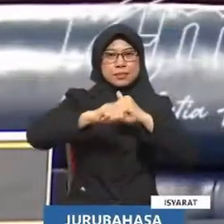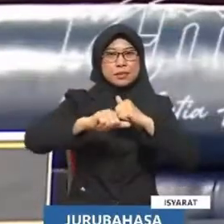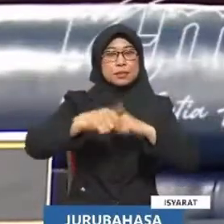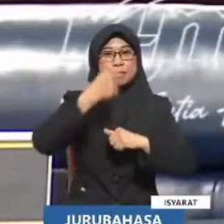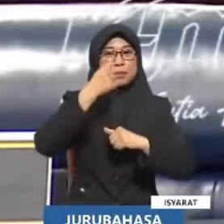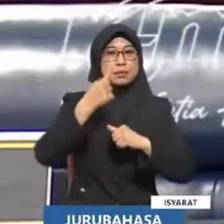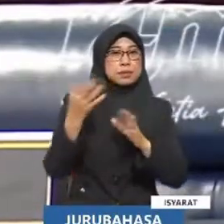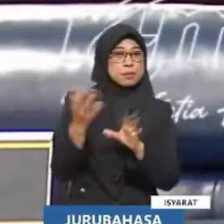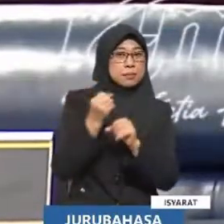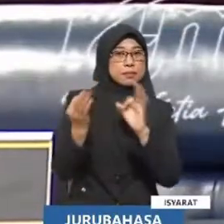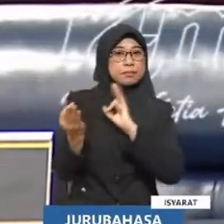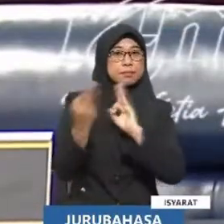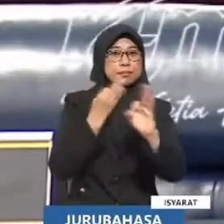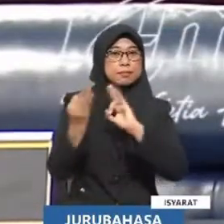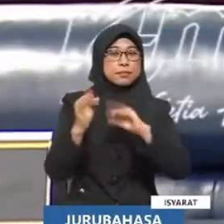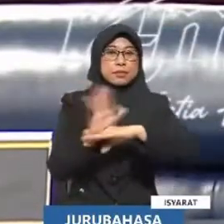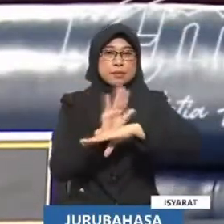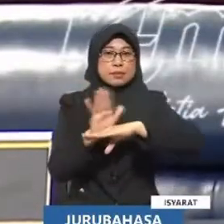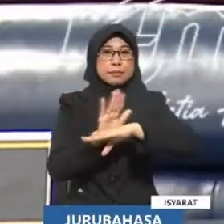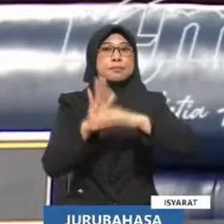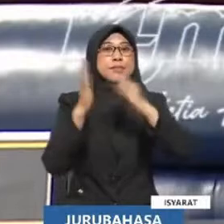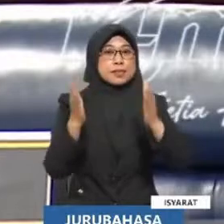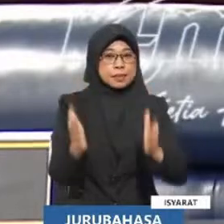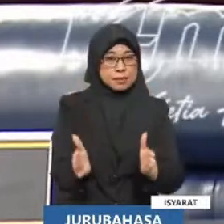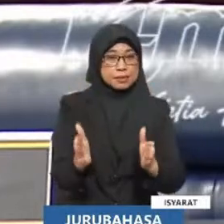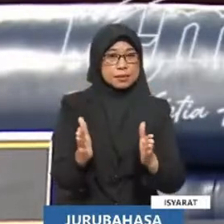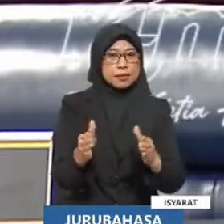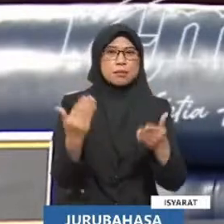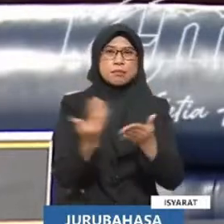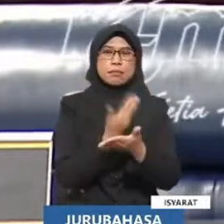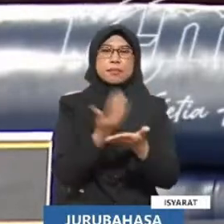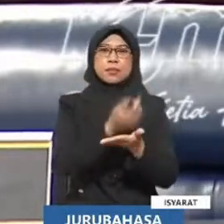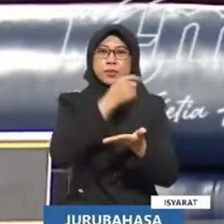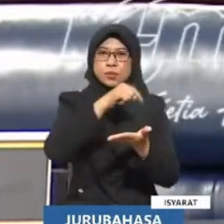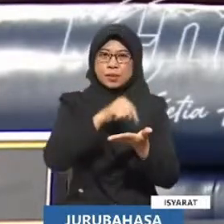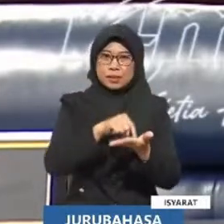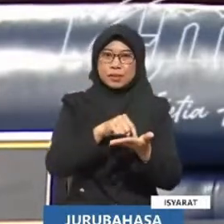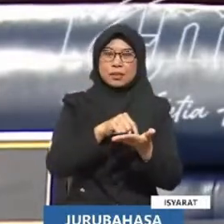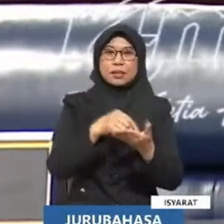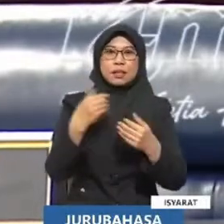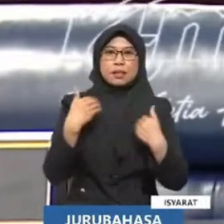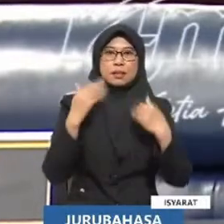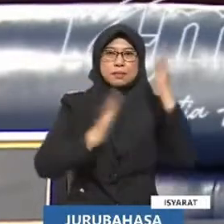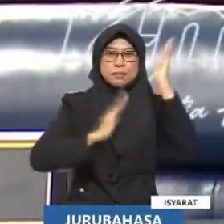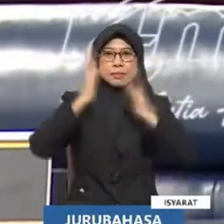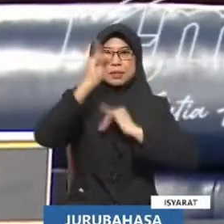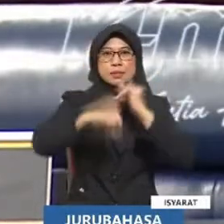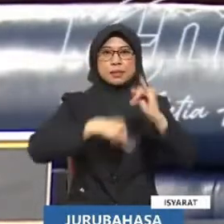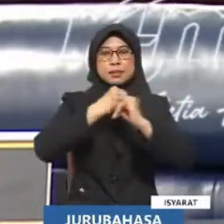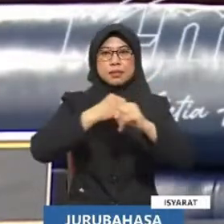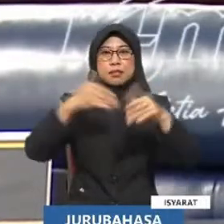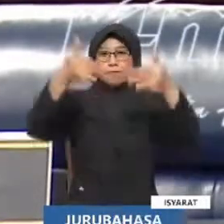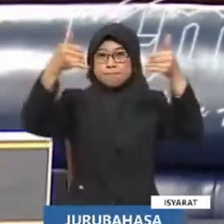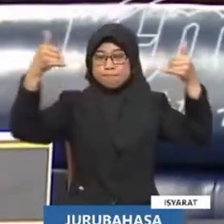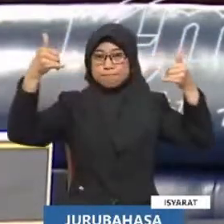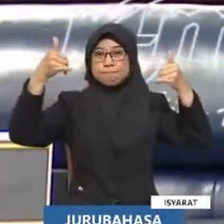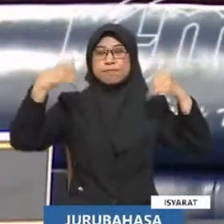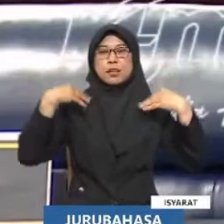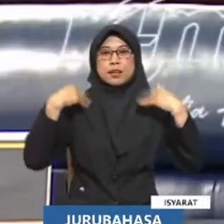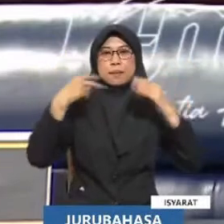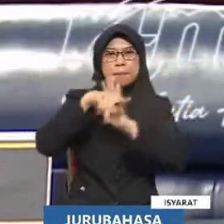dapat dari pada fitpack pemain-pemain industri adalah dimana a paru-paru ini ada this Malaysian International fenixsub